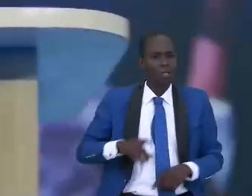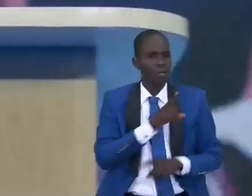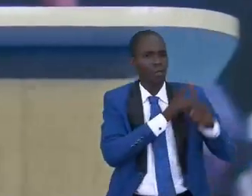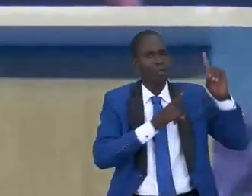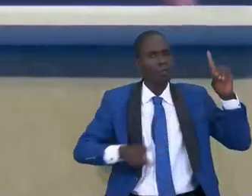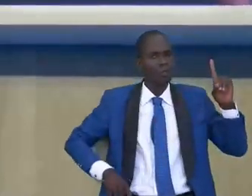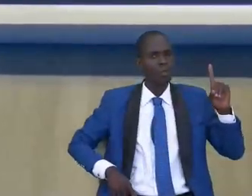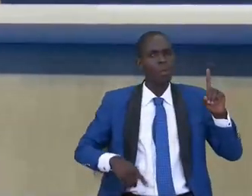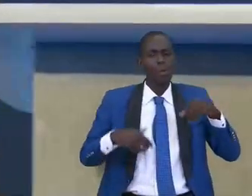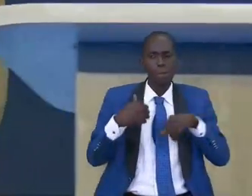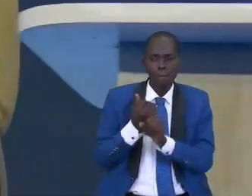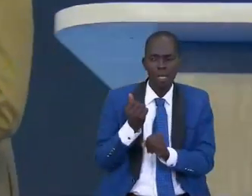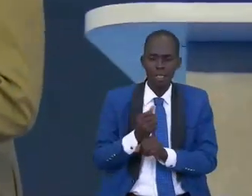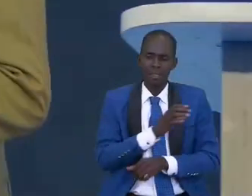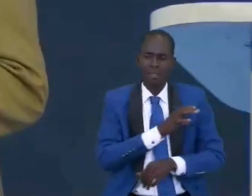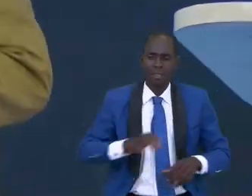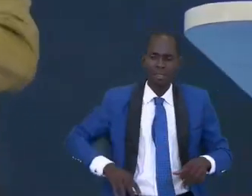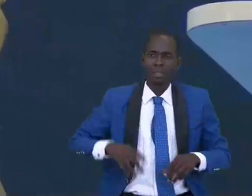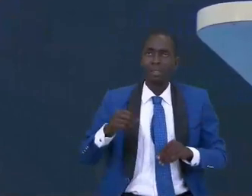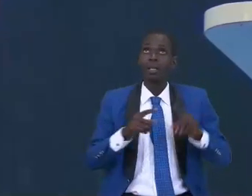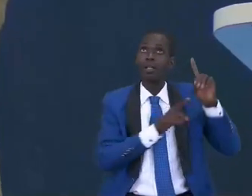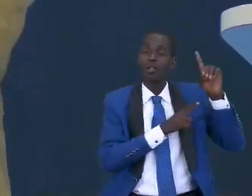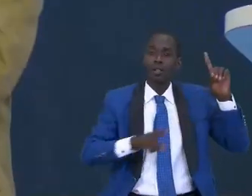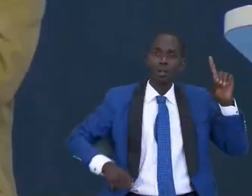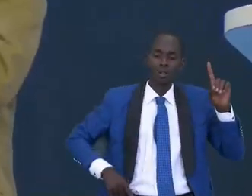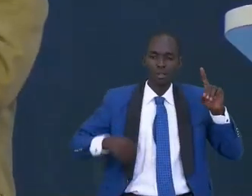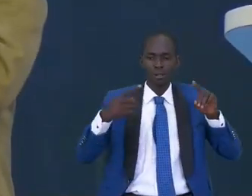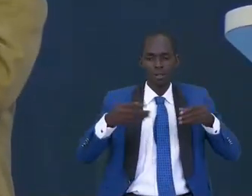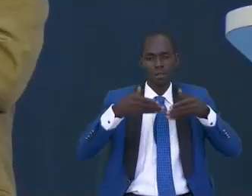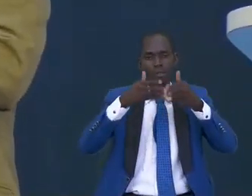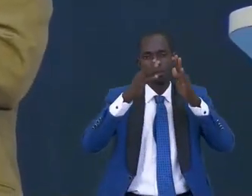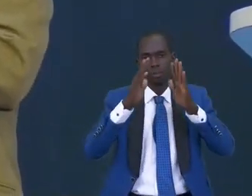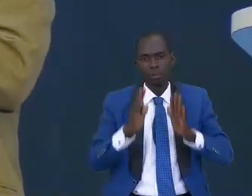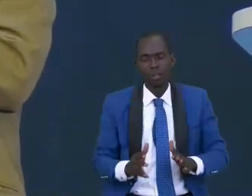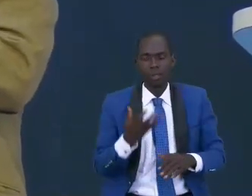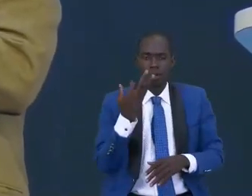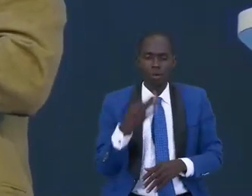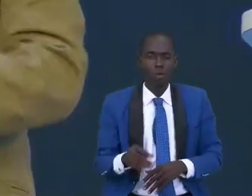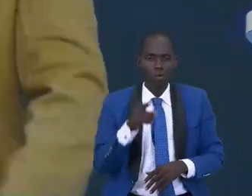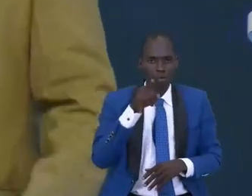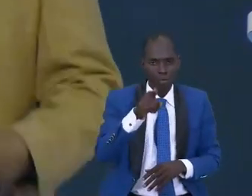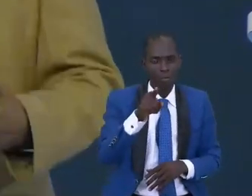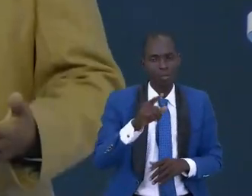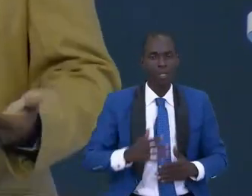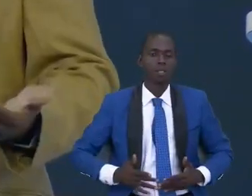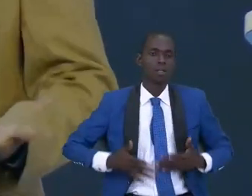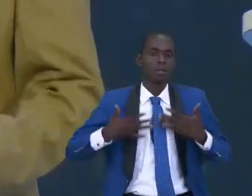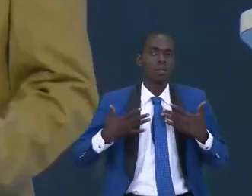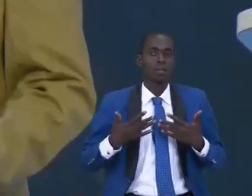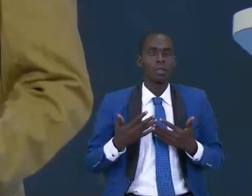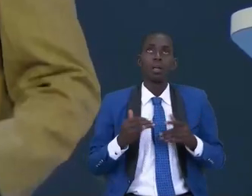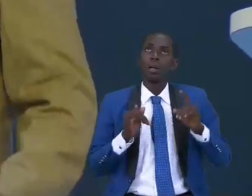il appelait maître. Il a fait de lui son maître, celui qui dirigeait sa vie. Je